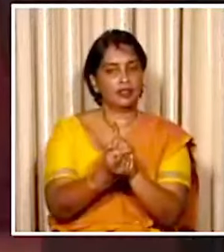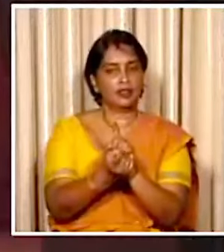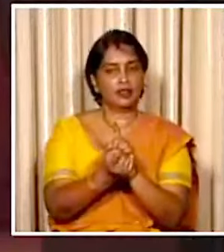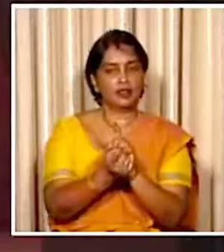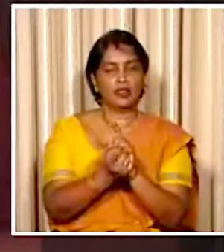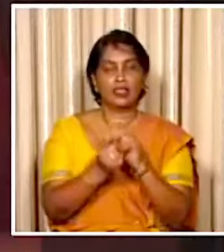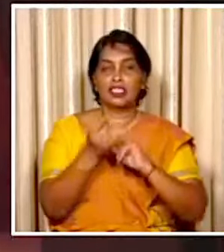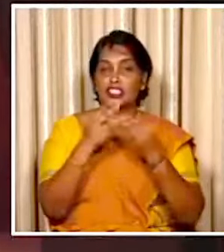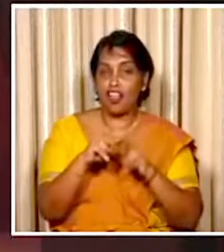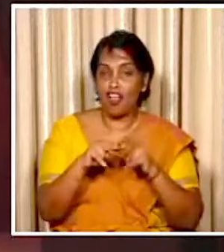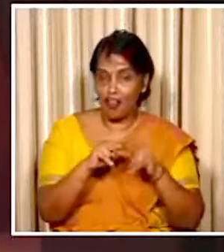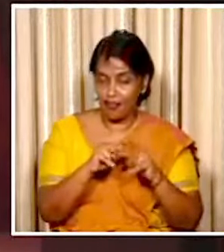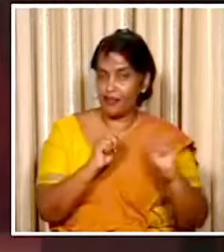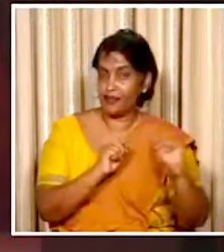අනද්‍යන